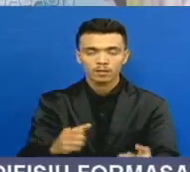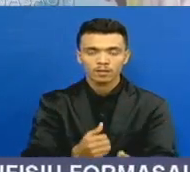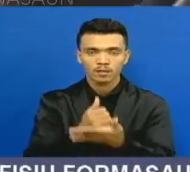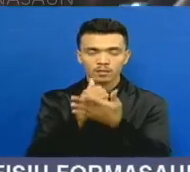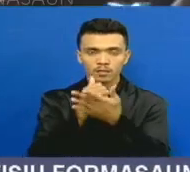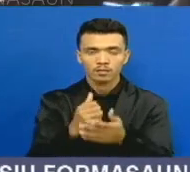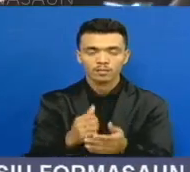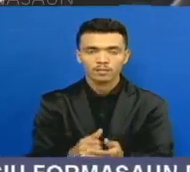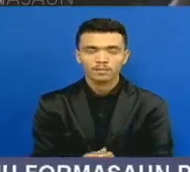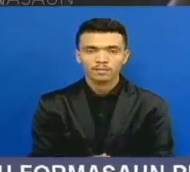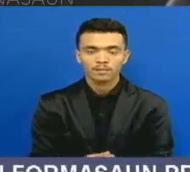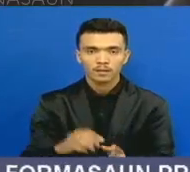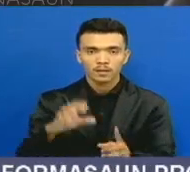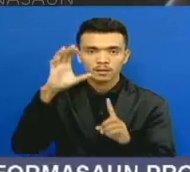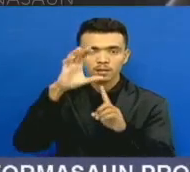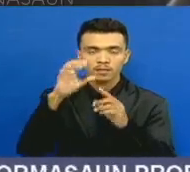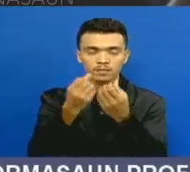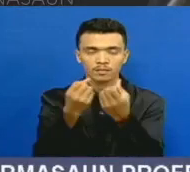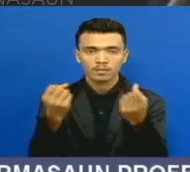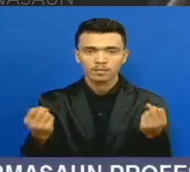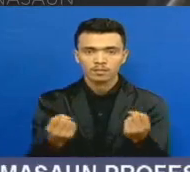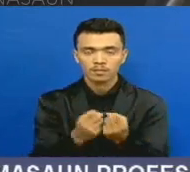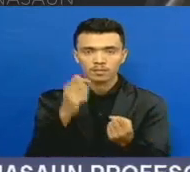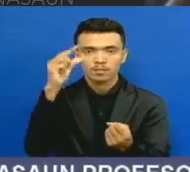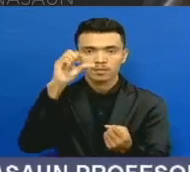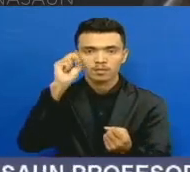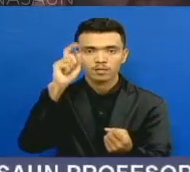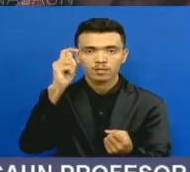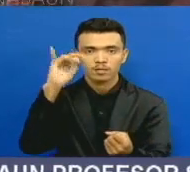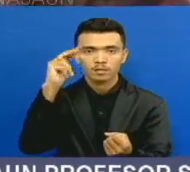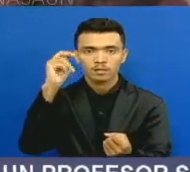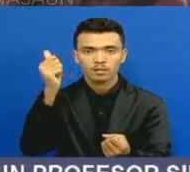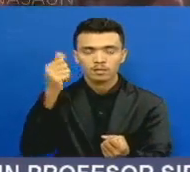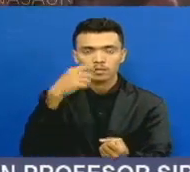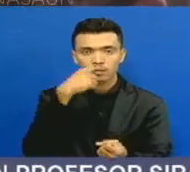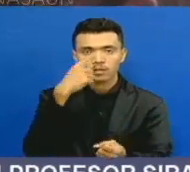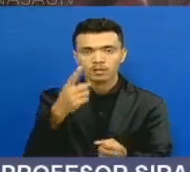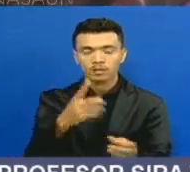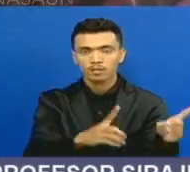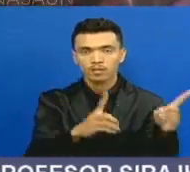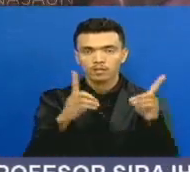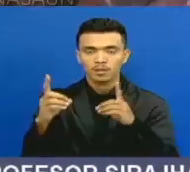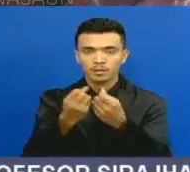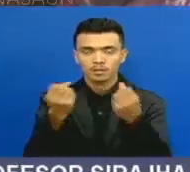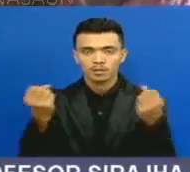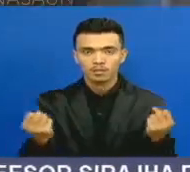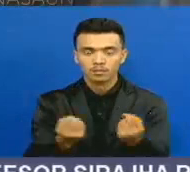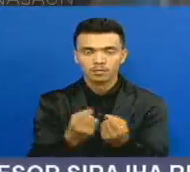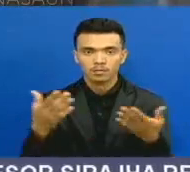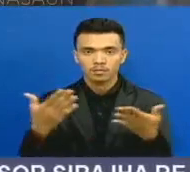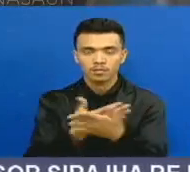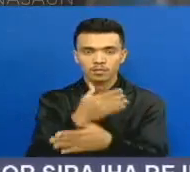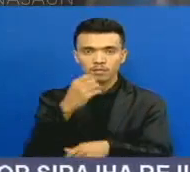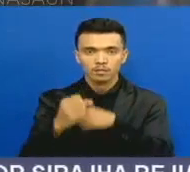yang ni. Chefe Suco Ilheu, Agostinho Soares confirma, durante estabelece Suco Fone Licore e atina de um